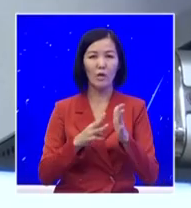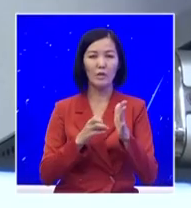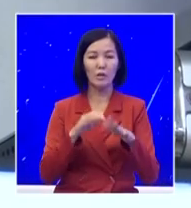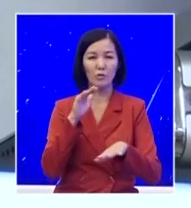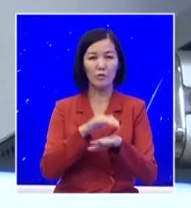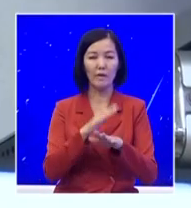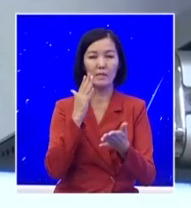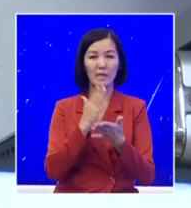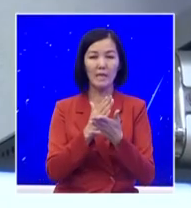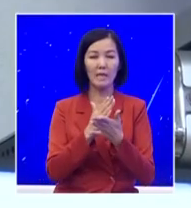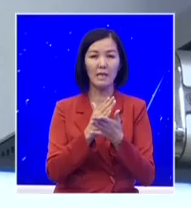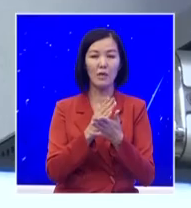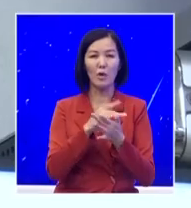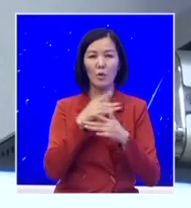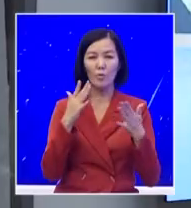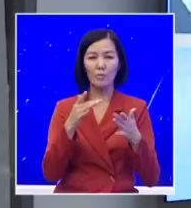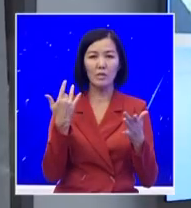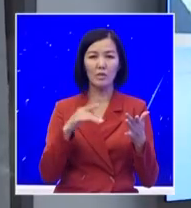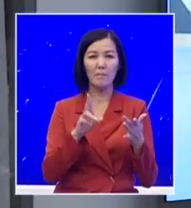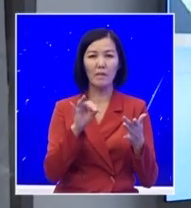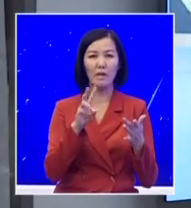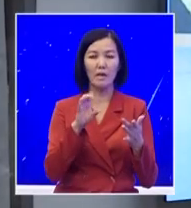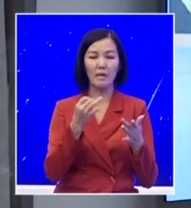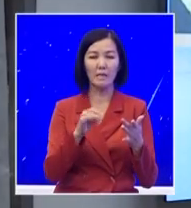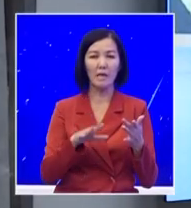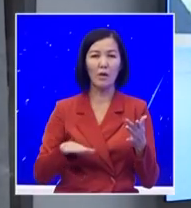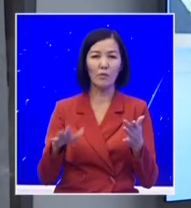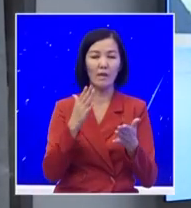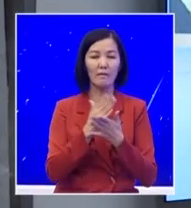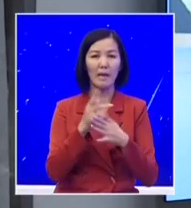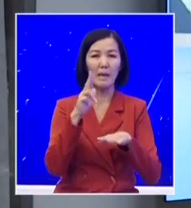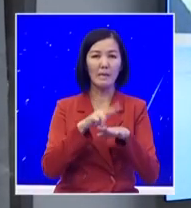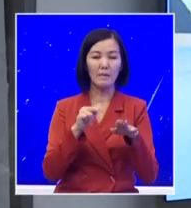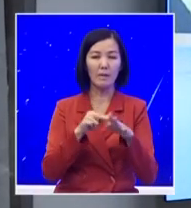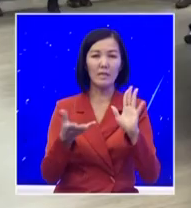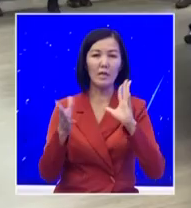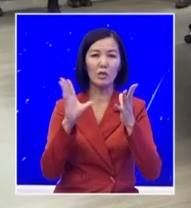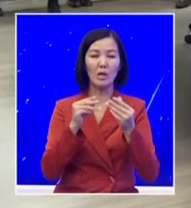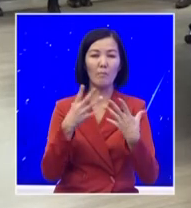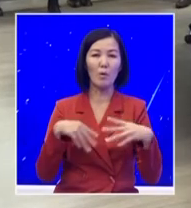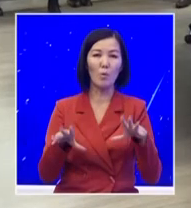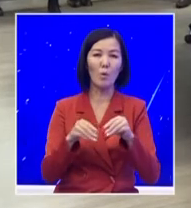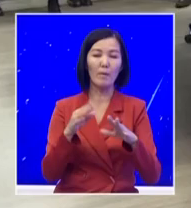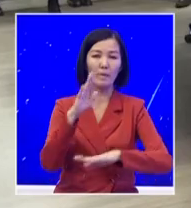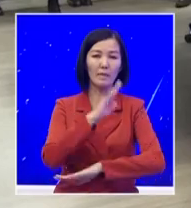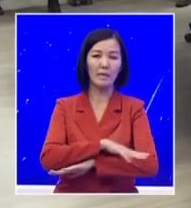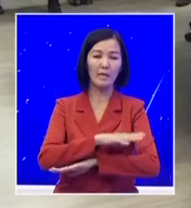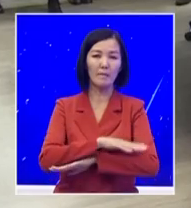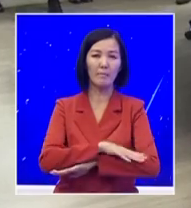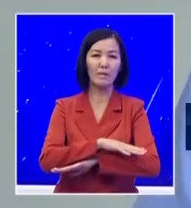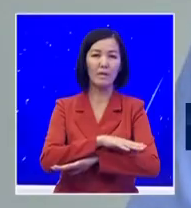дерегі тіркелді. Оның дені Жамбыл мен Қарасай ауданында анықталған. Департамент өкілдері жалпы қоғамдық тәртіппен бірлесіп күресуге